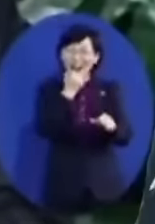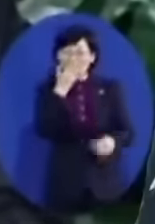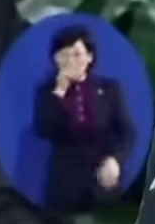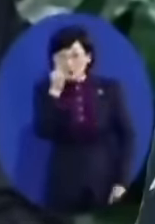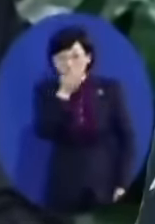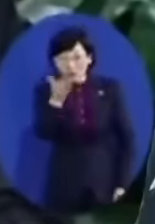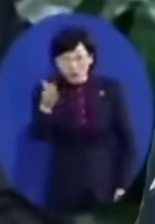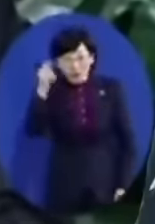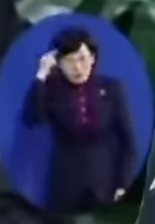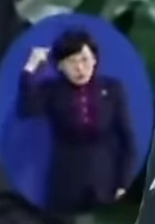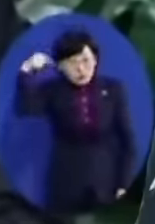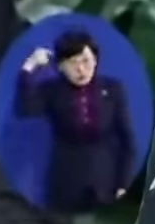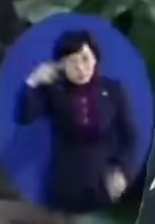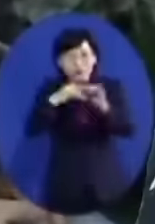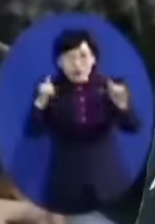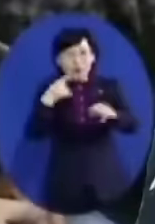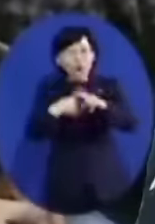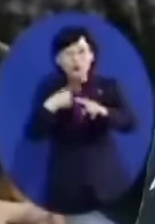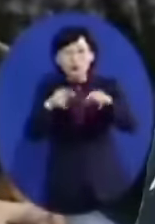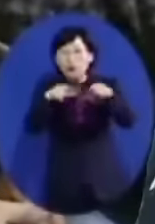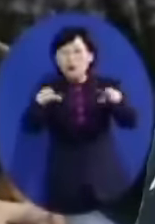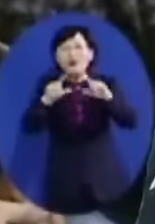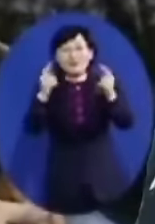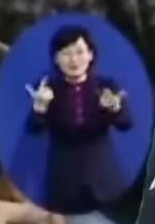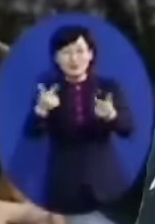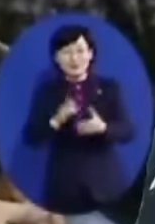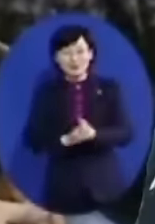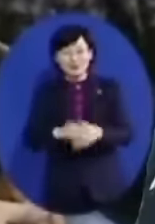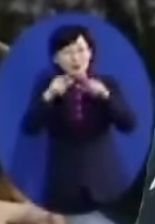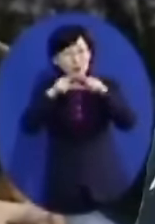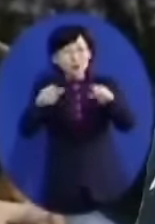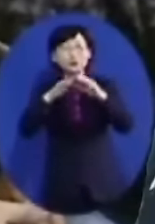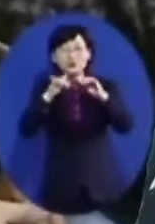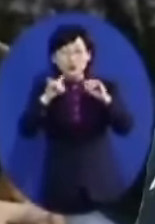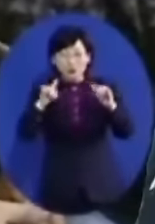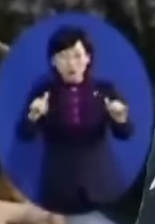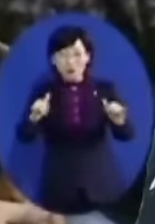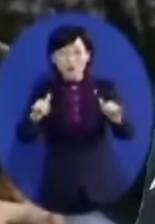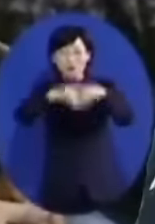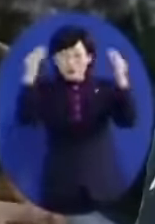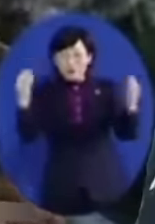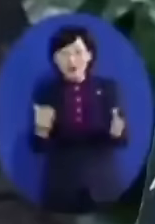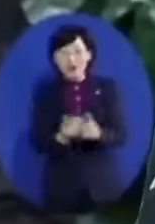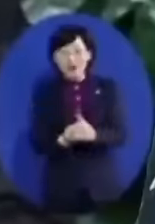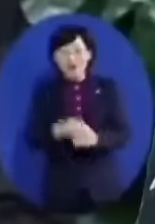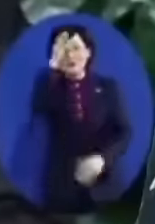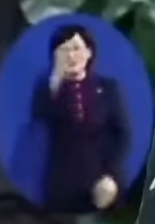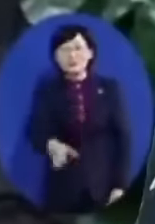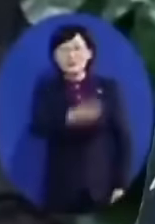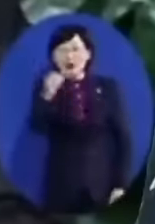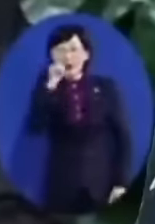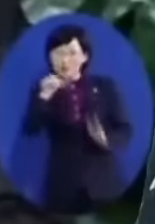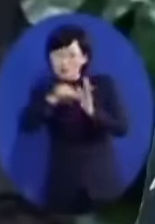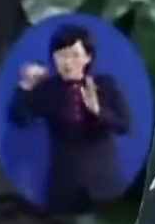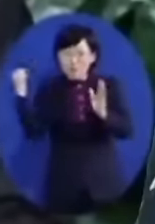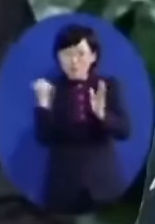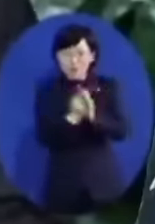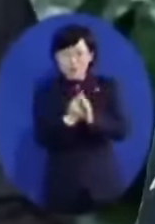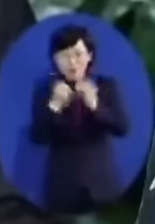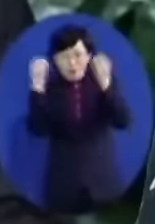그건 정신 이상자지 보통 사람은 아닙니다. 보통 사람은 다 십자가에 못 박아 죽을 그